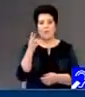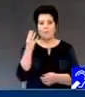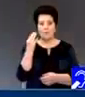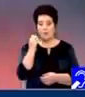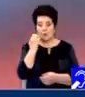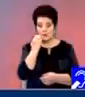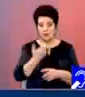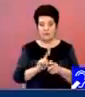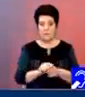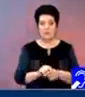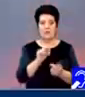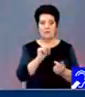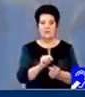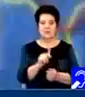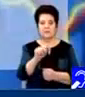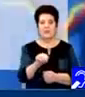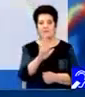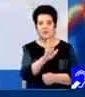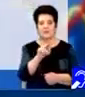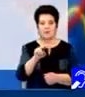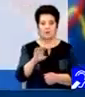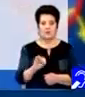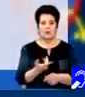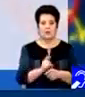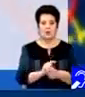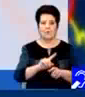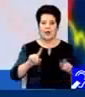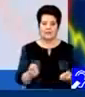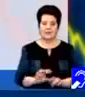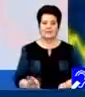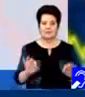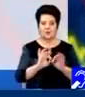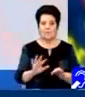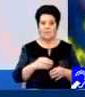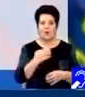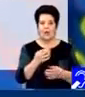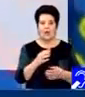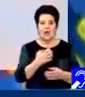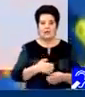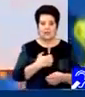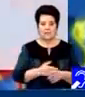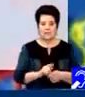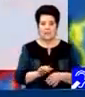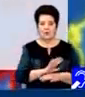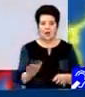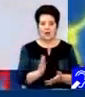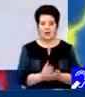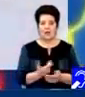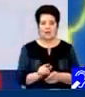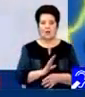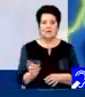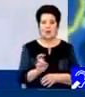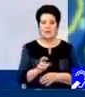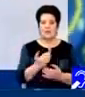față de acțiunile președintelui rus Vladimir Putin. Tocmai m-au arestat, nu are nicio importanță, veniți pe Tverskaya, nu ați venit aici pentru mine,